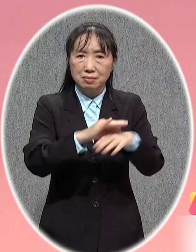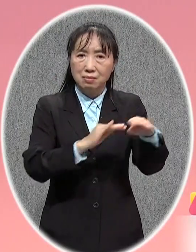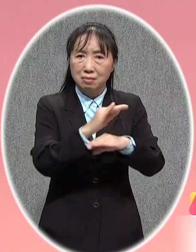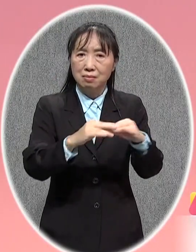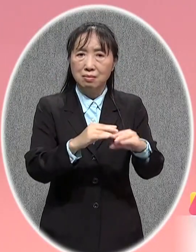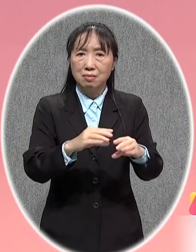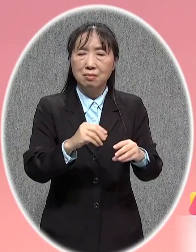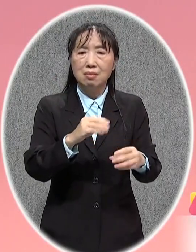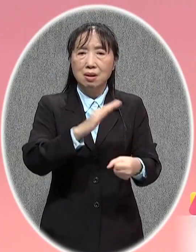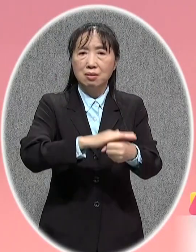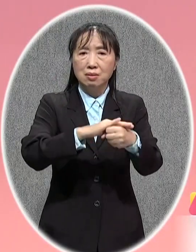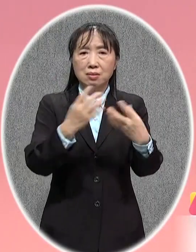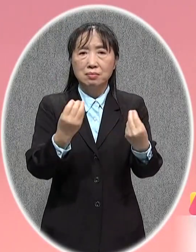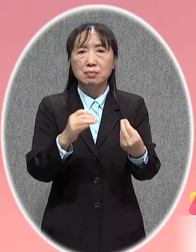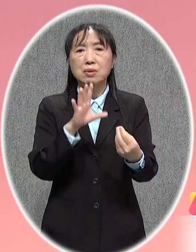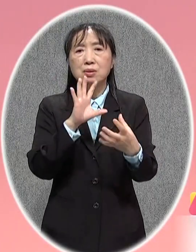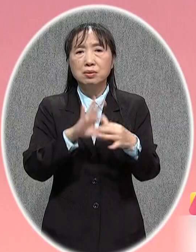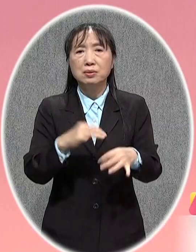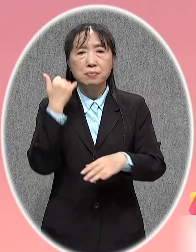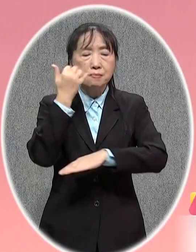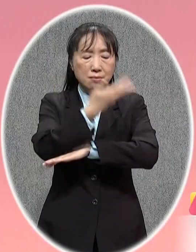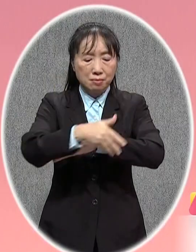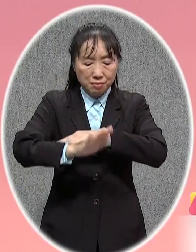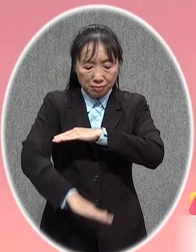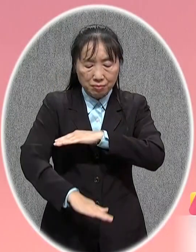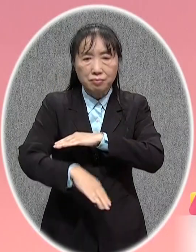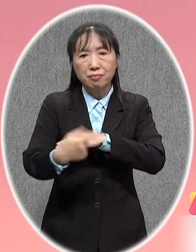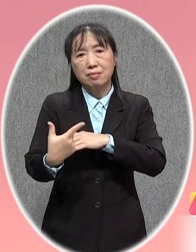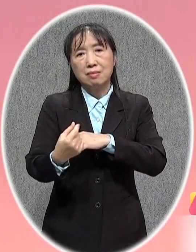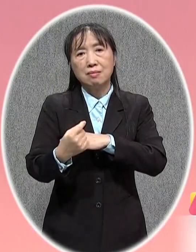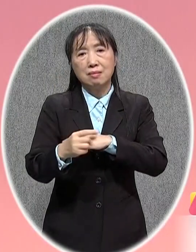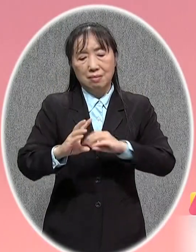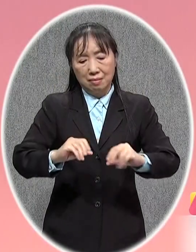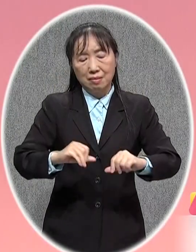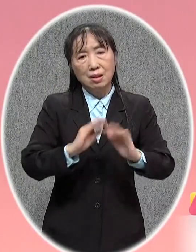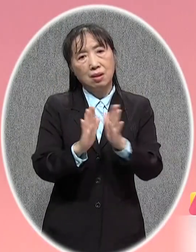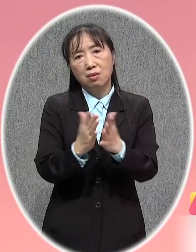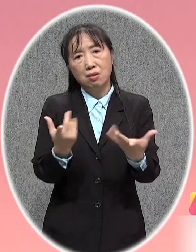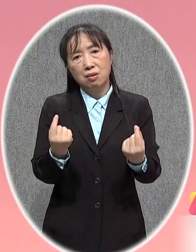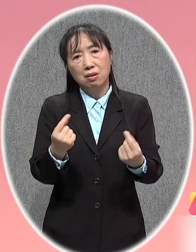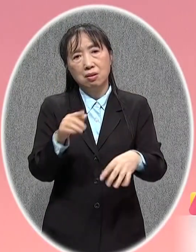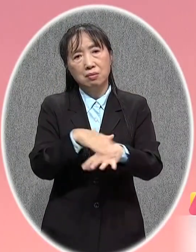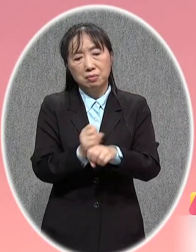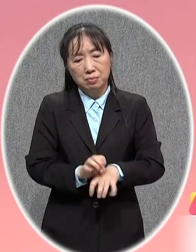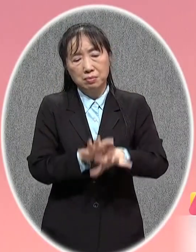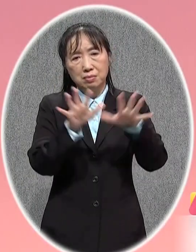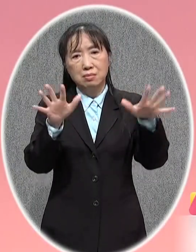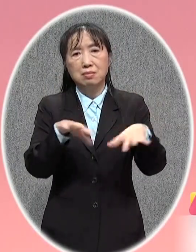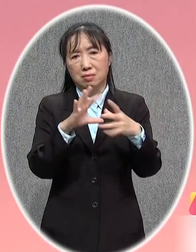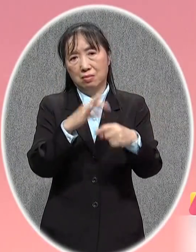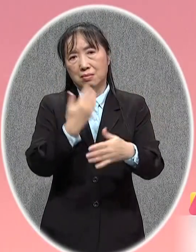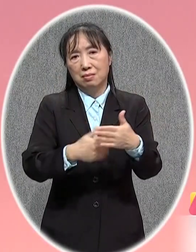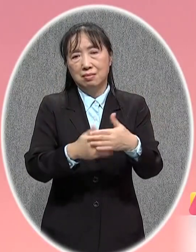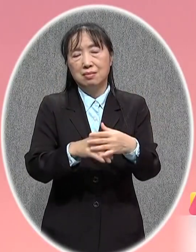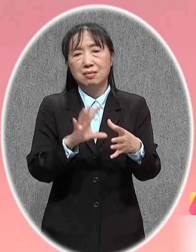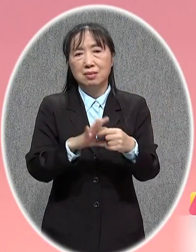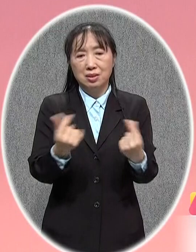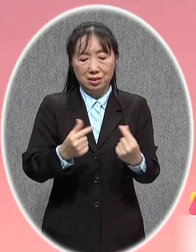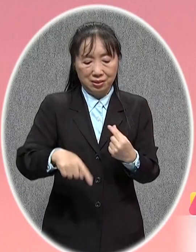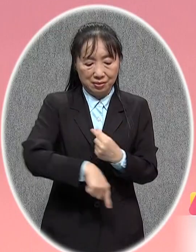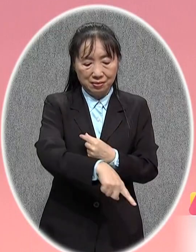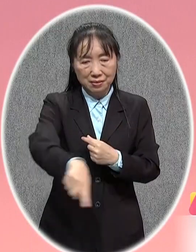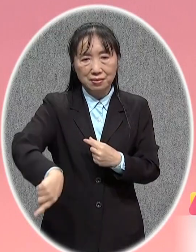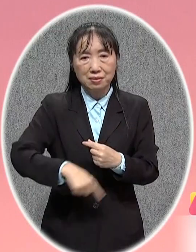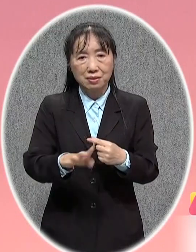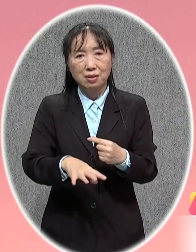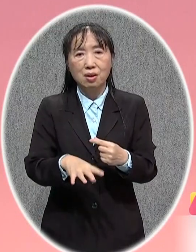底的那个羊浊泥沙的羊浊相对的也大幅降低。那在这样情况下，其实对于底栖生物尤其是柴山